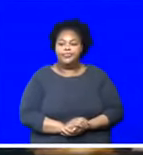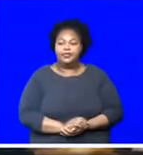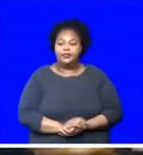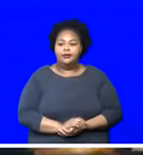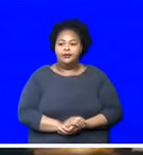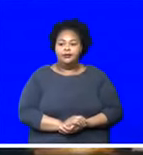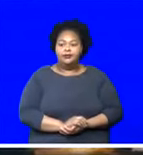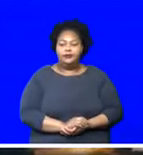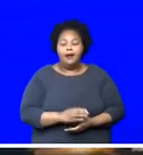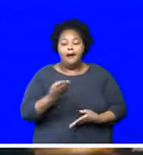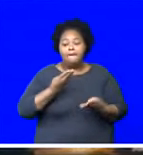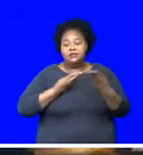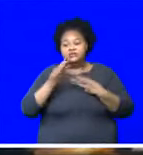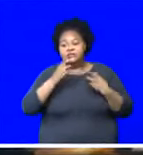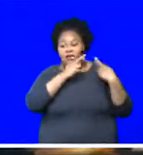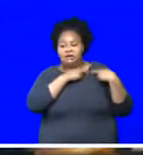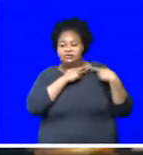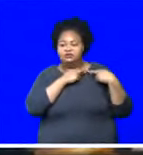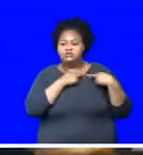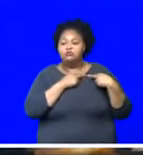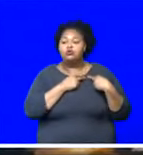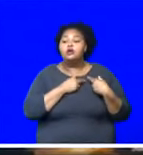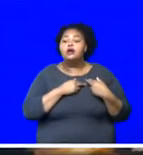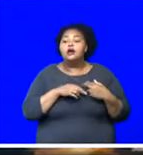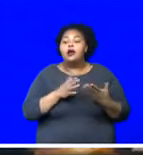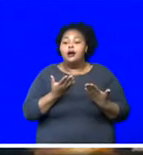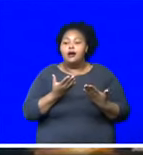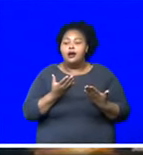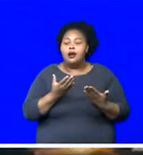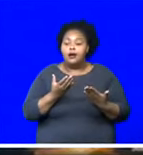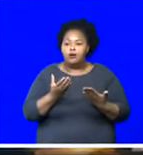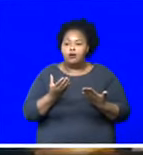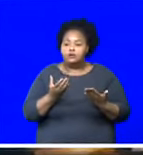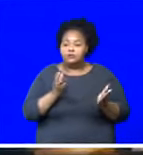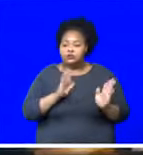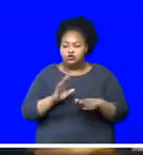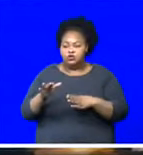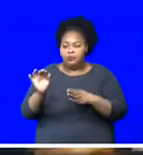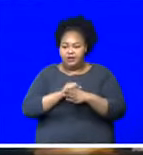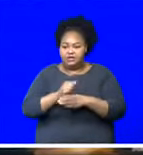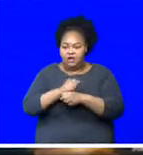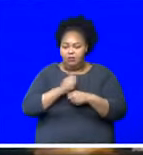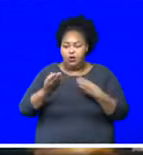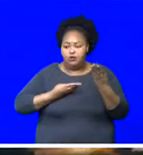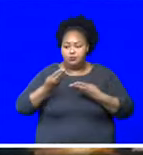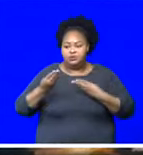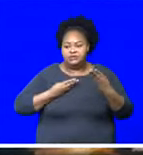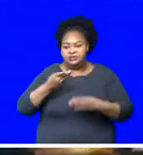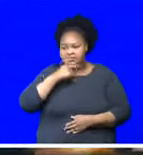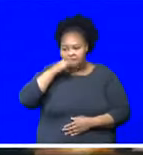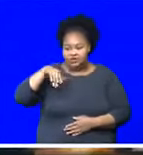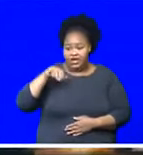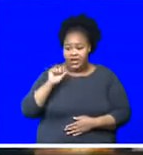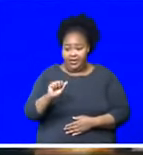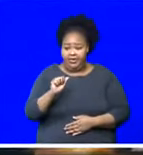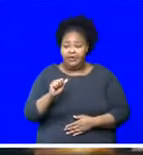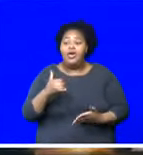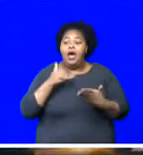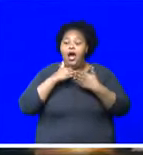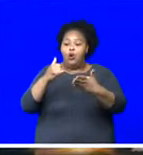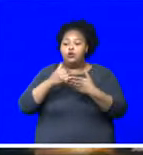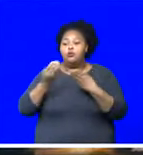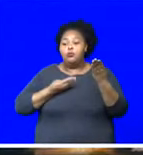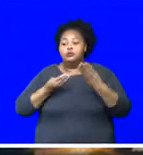Inkampani ye-Junior Achievement ngekubambisana nenhlangano ye-United Nations Populations Fund seyihlomele imisebo somabhizinisi labathathu labaphume